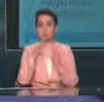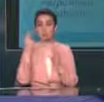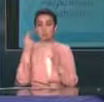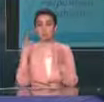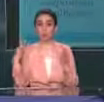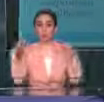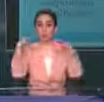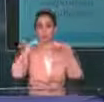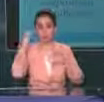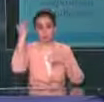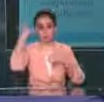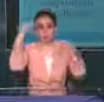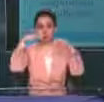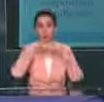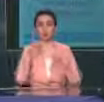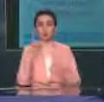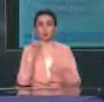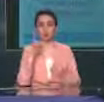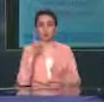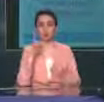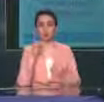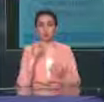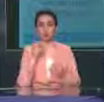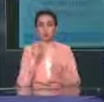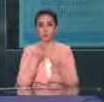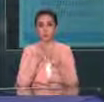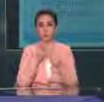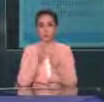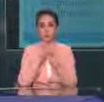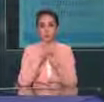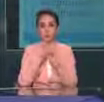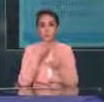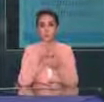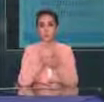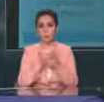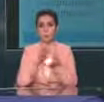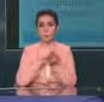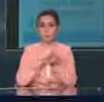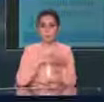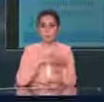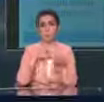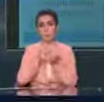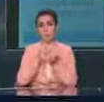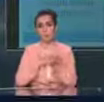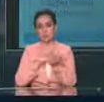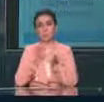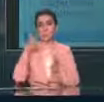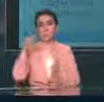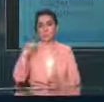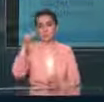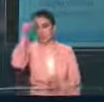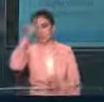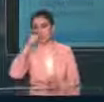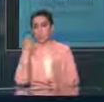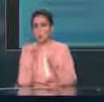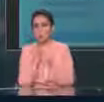входит значение другого что это значит то бишь это такие слова как масло масляное май месяц очень